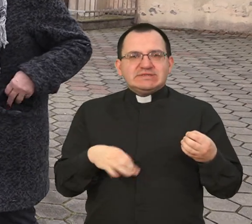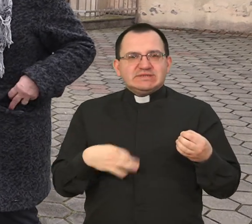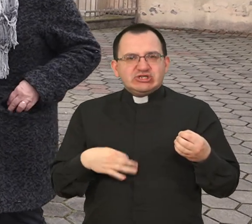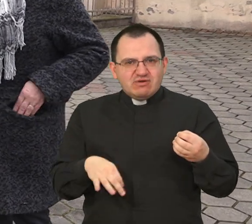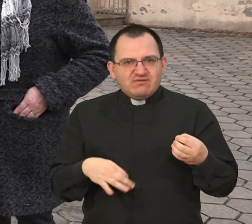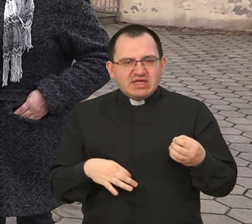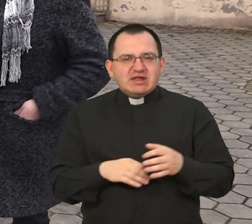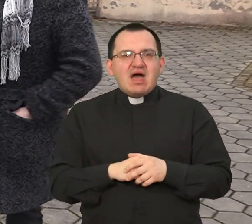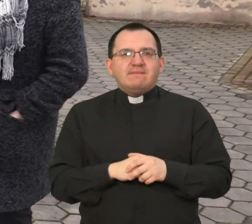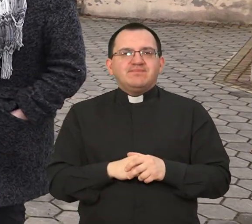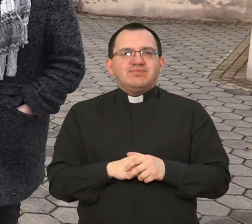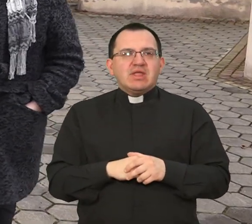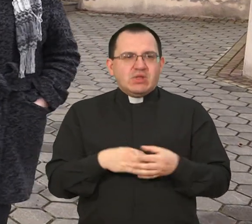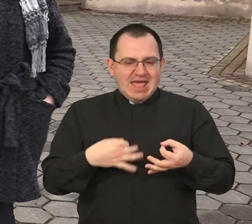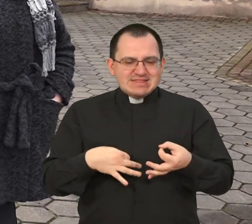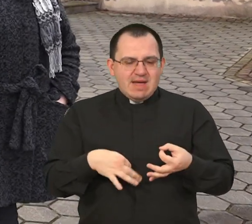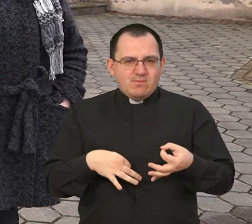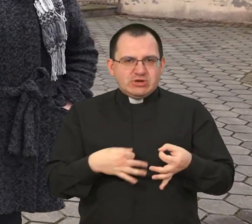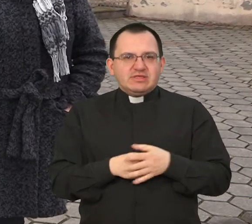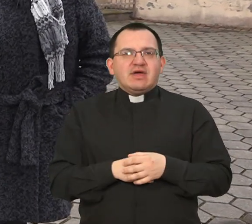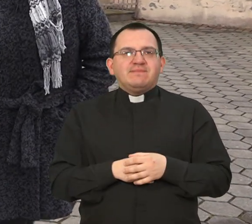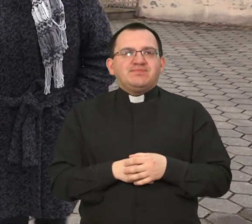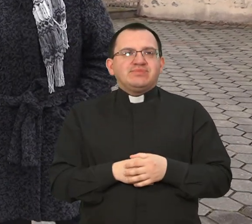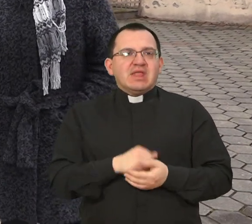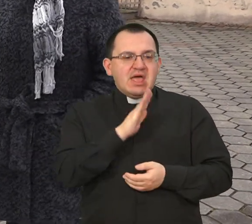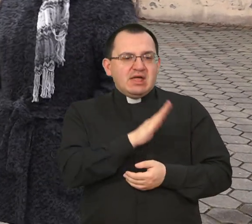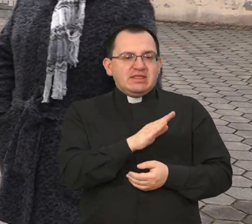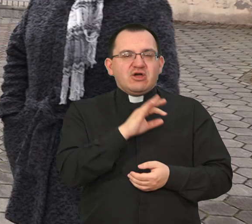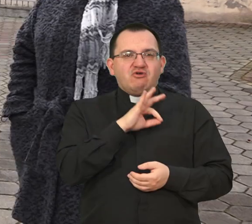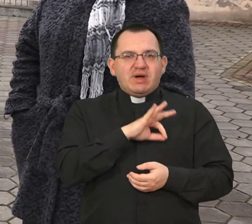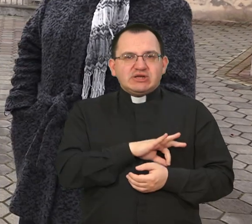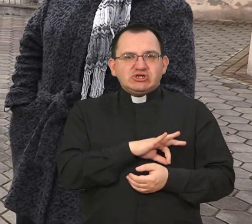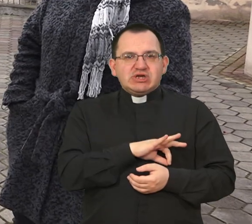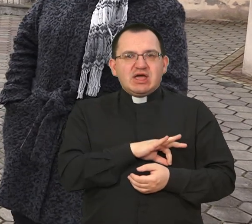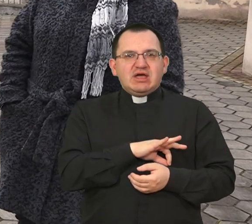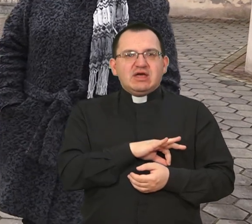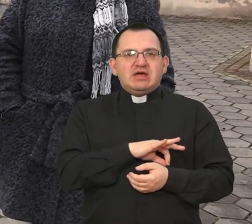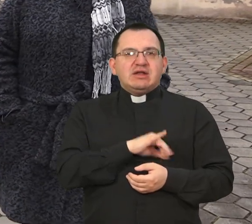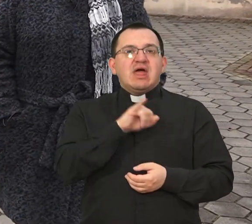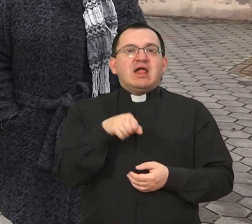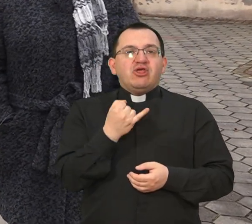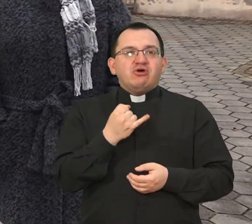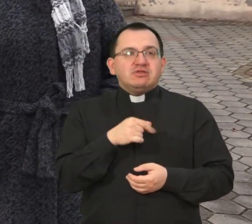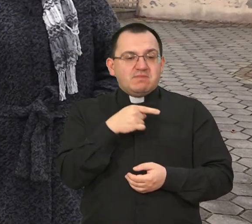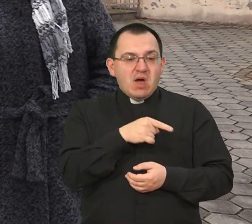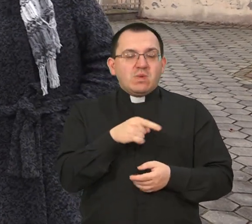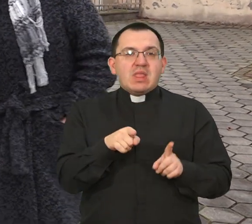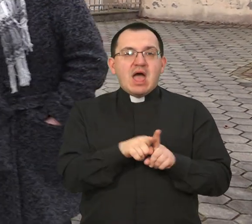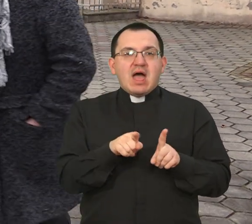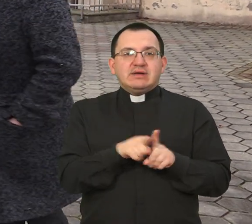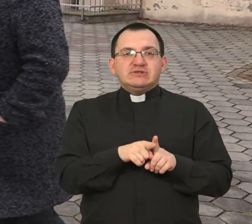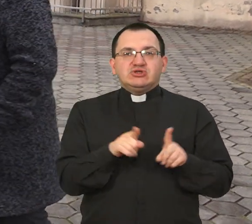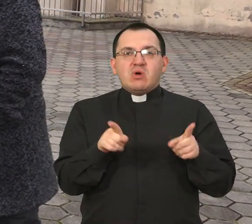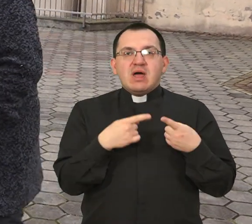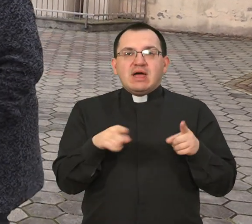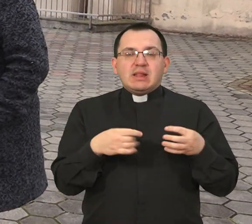kulturno-umjetničkom društvu, svira tamburu. Njegova kći isto, Josipa, ona isto ide u glazbenu školu